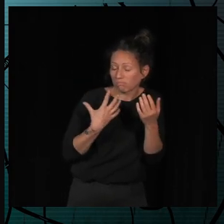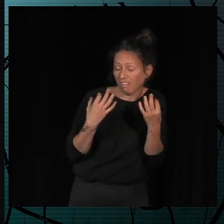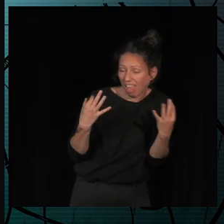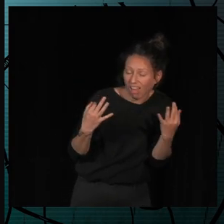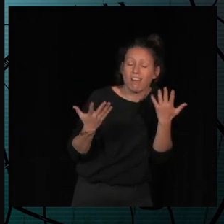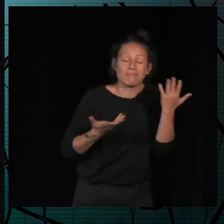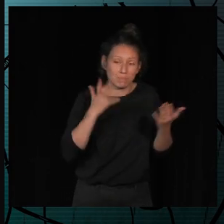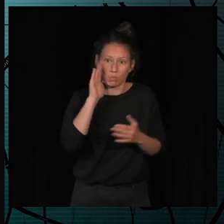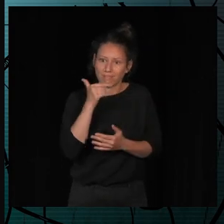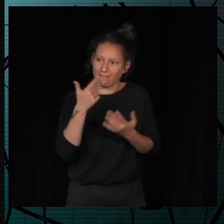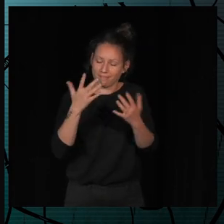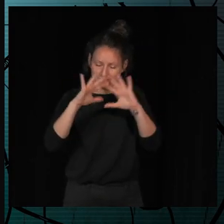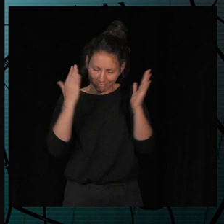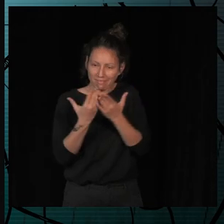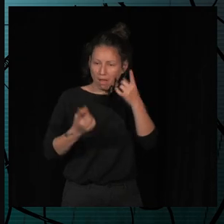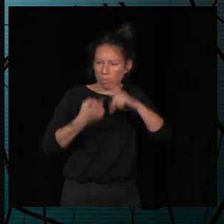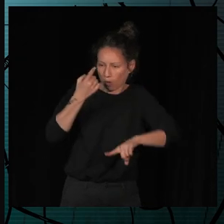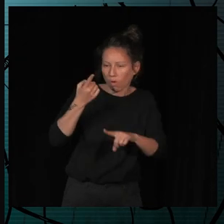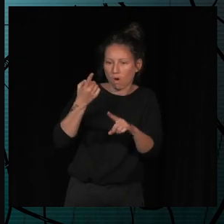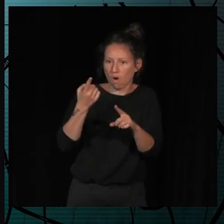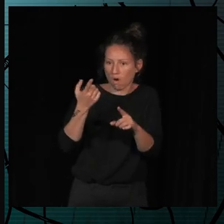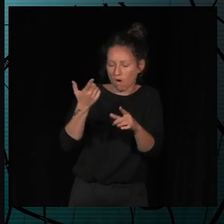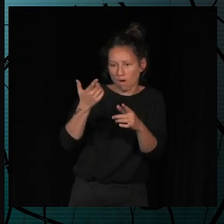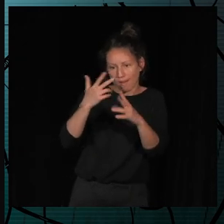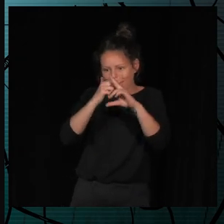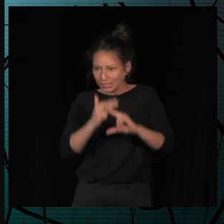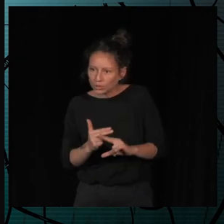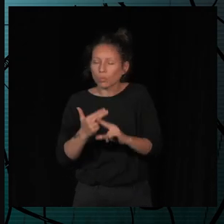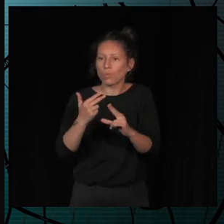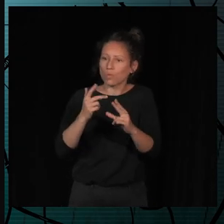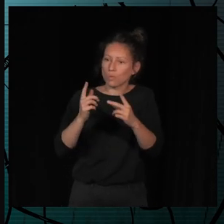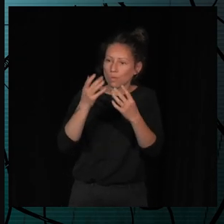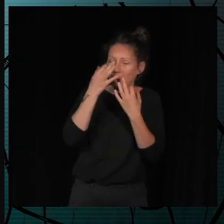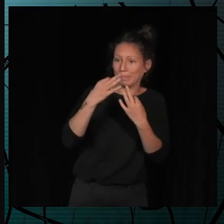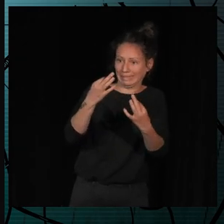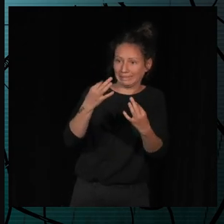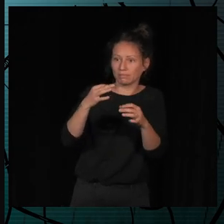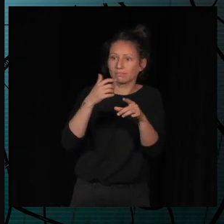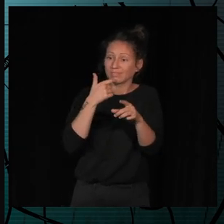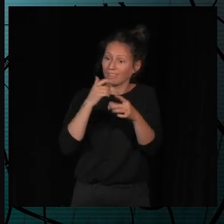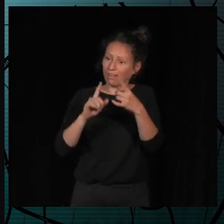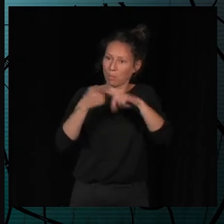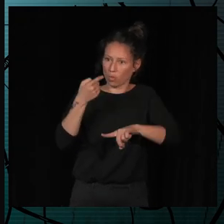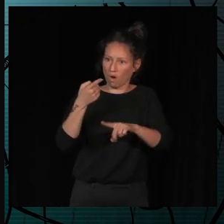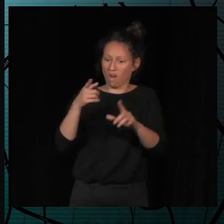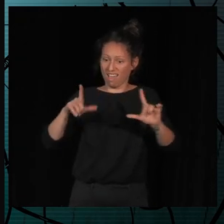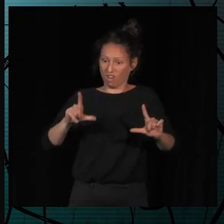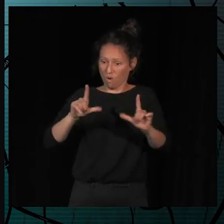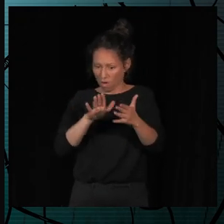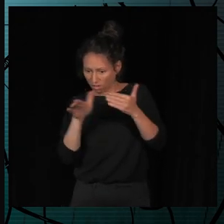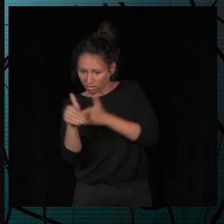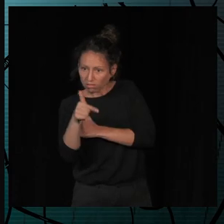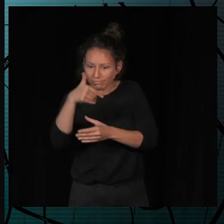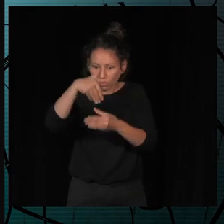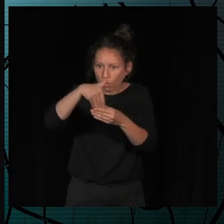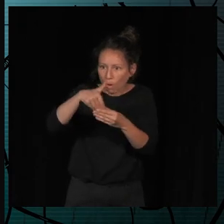surtout la qualité des contenus derrière ce un peu pour moi les trois piliers des grands questionnements à avoir quand on parle de les écrans hein c'est